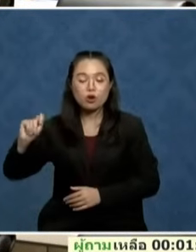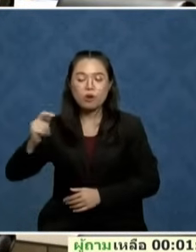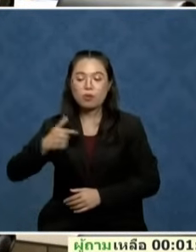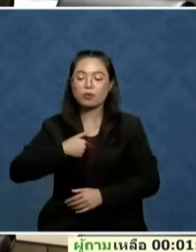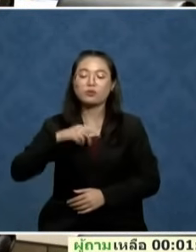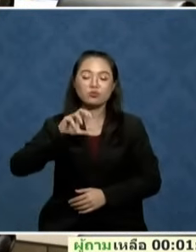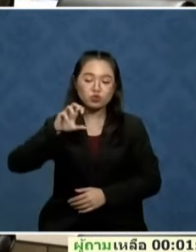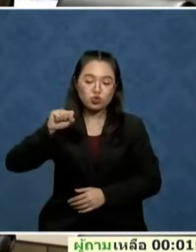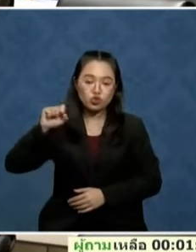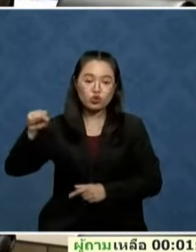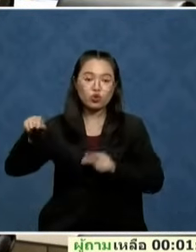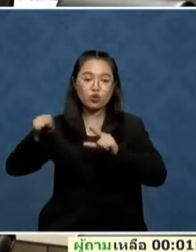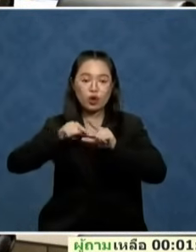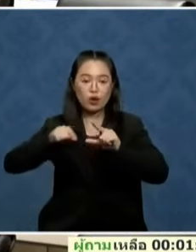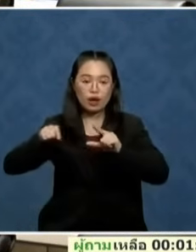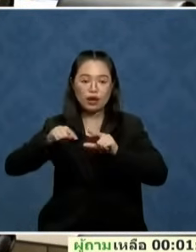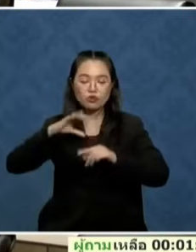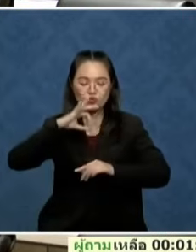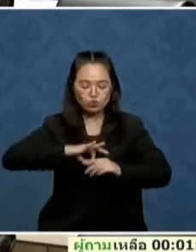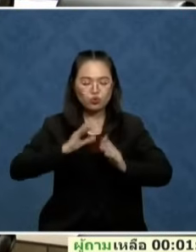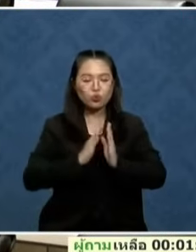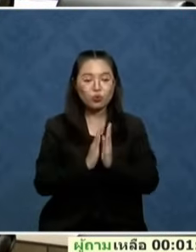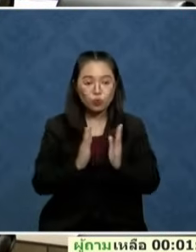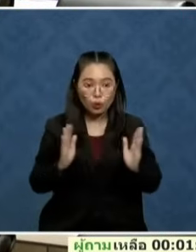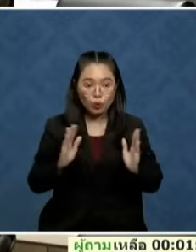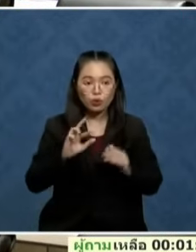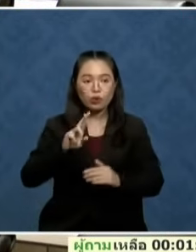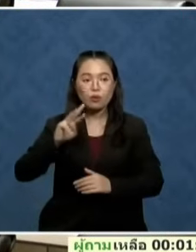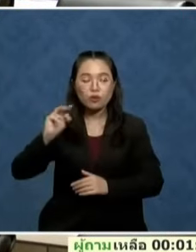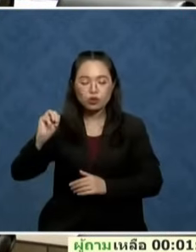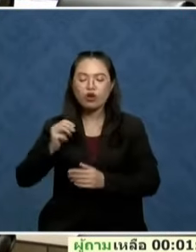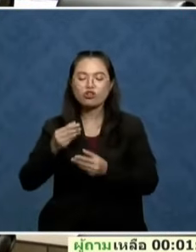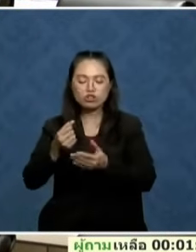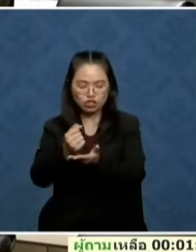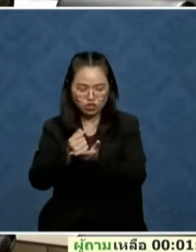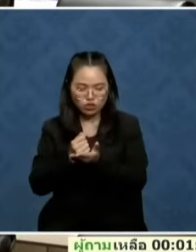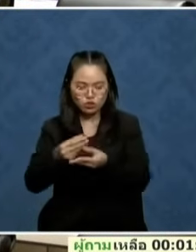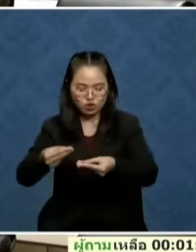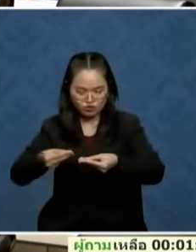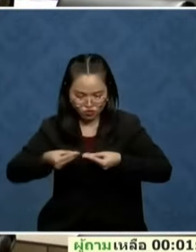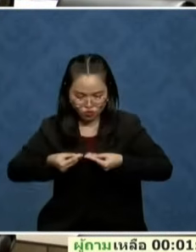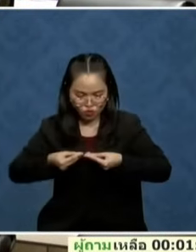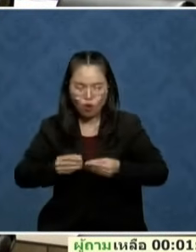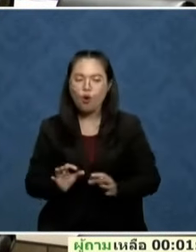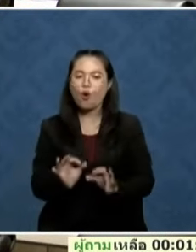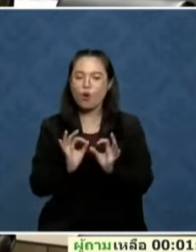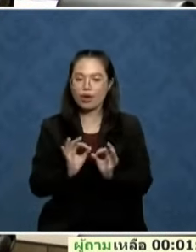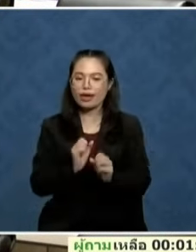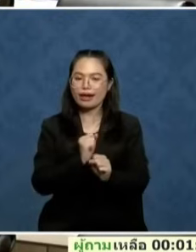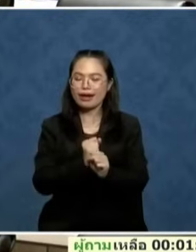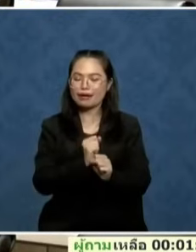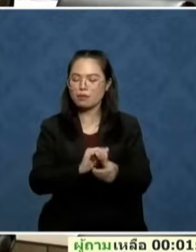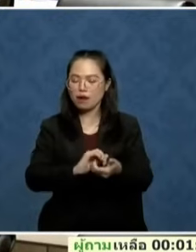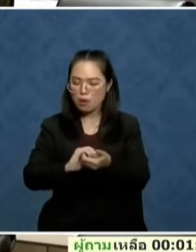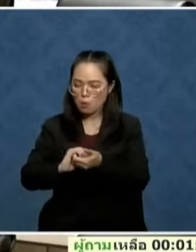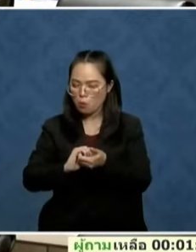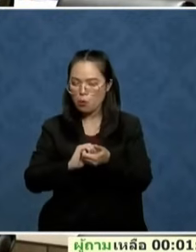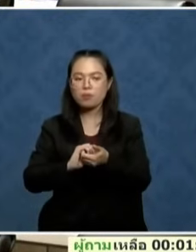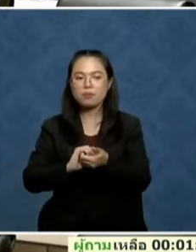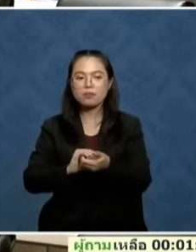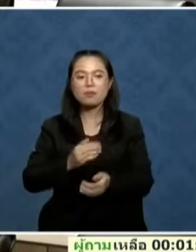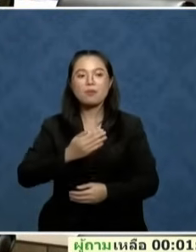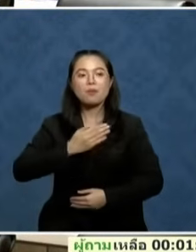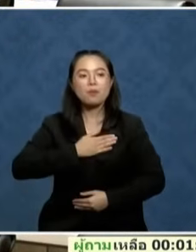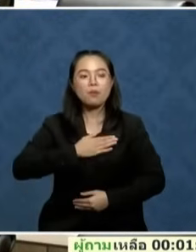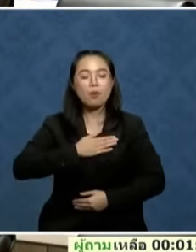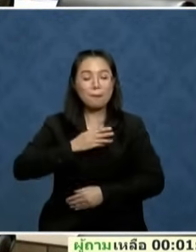ไกลนะครับผมขอบคุณท่านรัฐมนตรีนะครับที่จะส่งเอกสารผมคิดว่าเราอยากเห็นบรรยากาศแบบนี้นะครับในการทำงานร่วมแล้วจริงๆเราเองผมเ